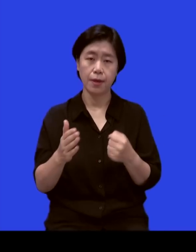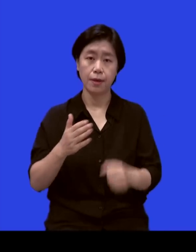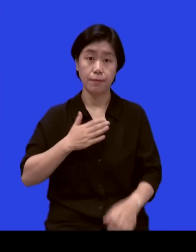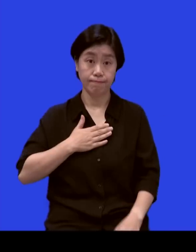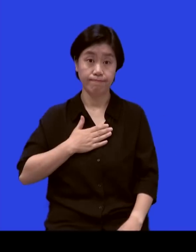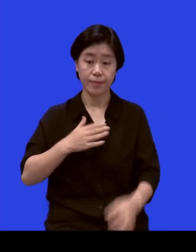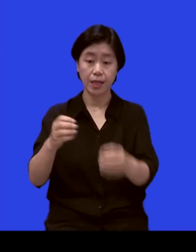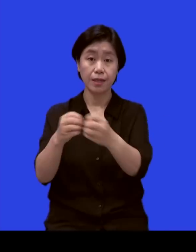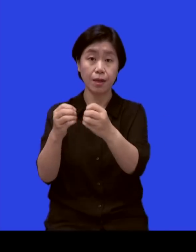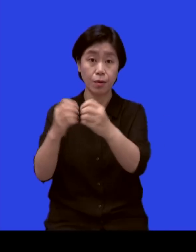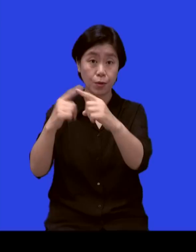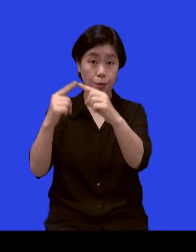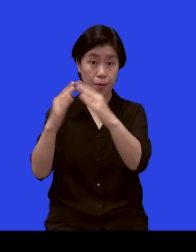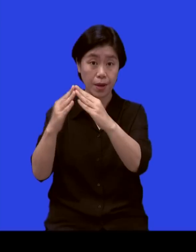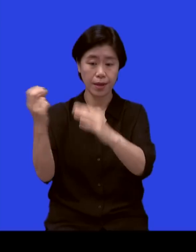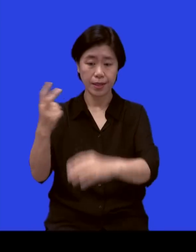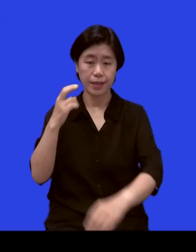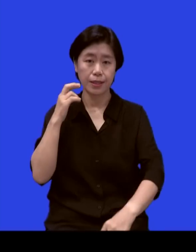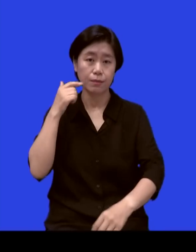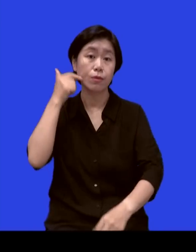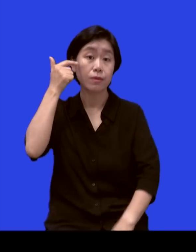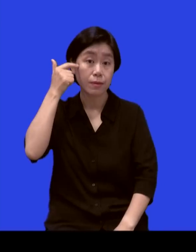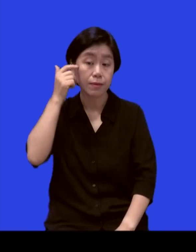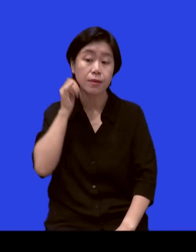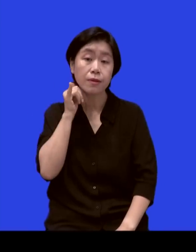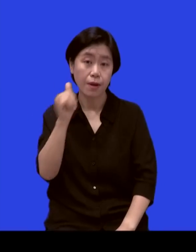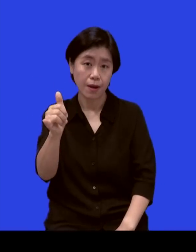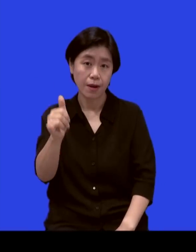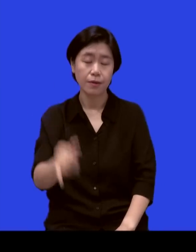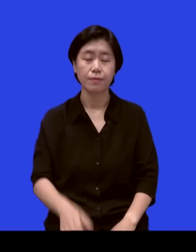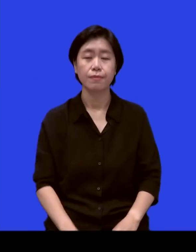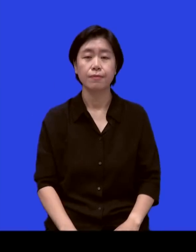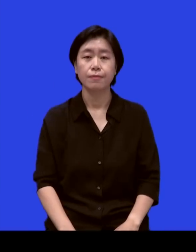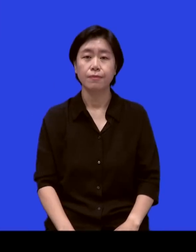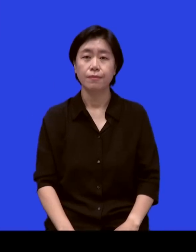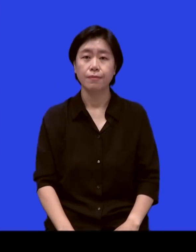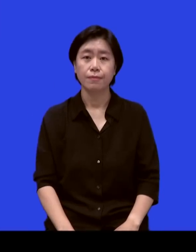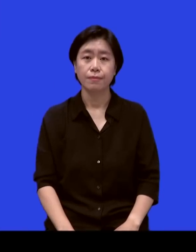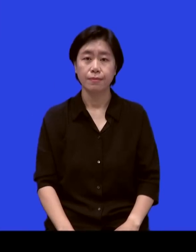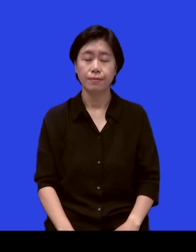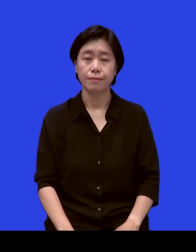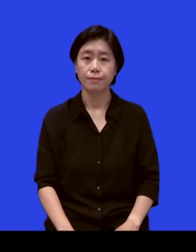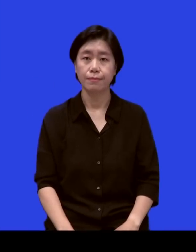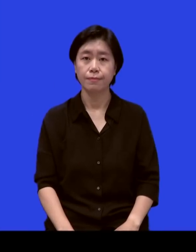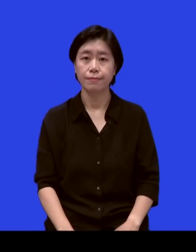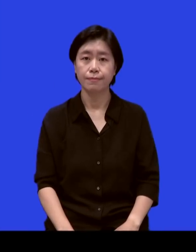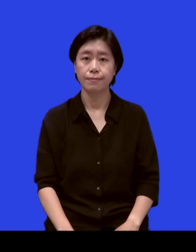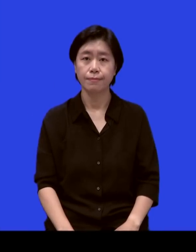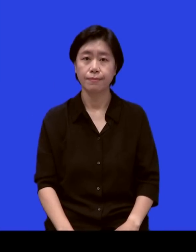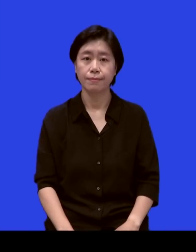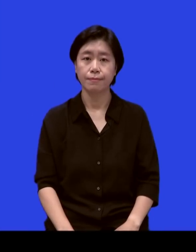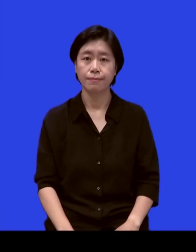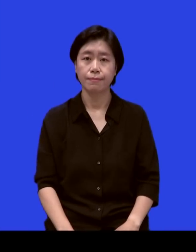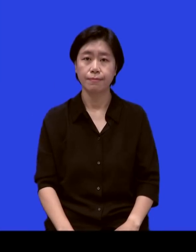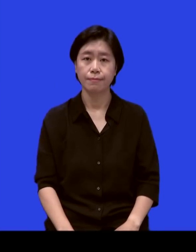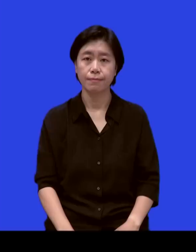장모님 등록한 교회 네. 그 부목사님 계세요. 이민소 목사님이라고. 네. 전화를 드렸죠. 그랬더니